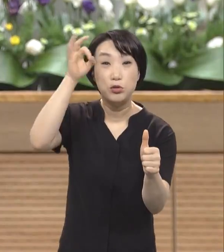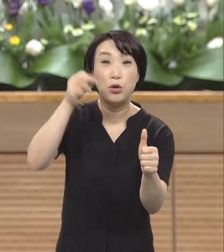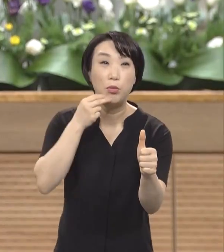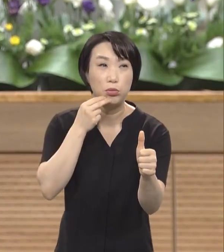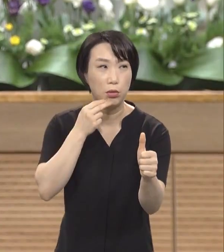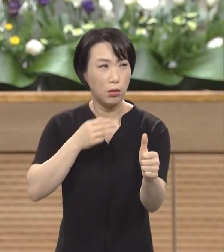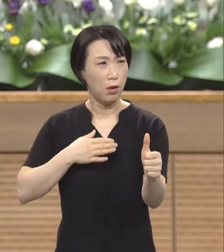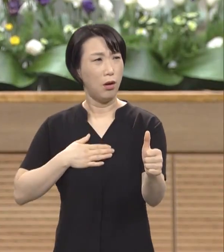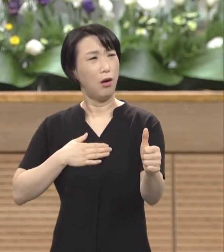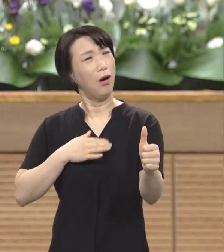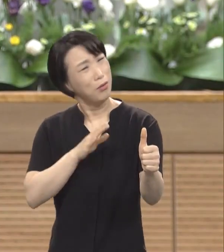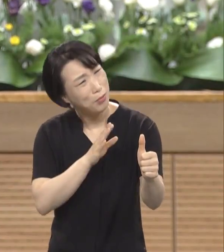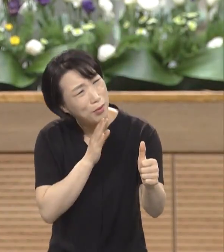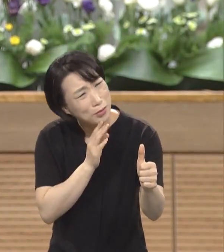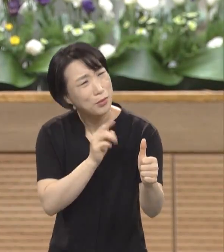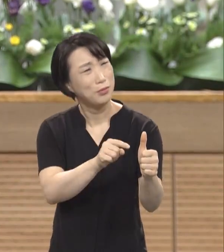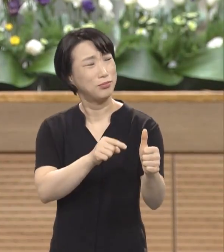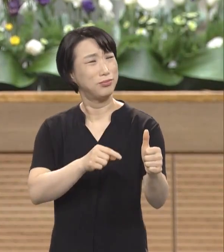기분 되게 나빠.